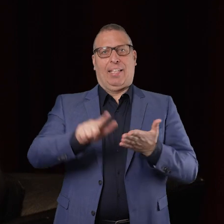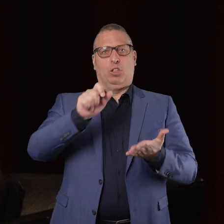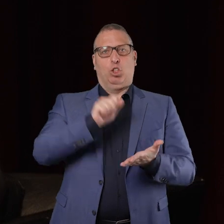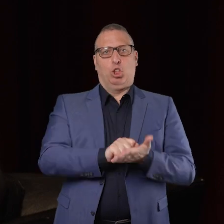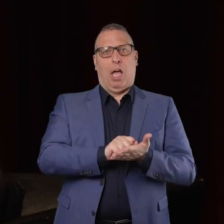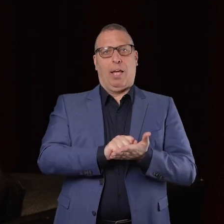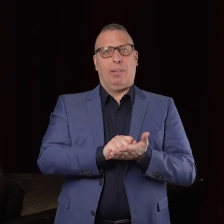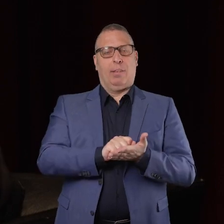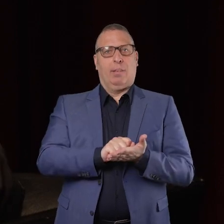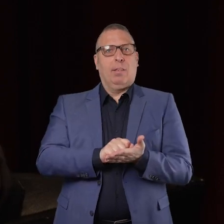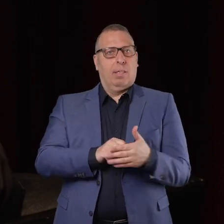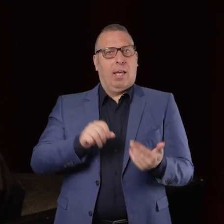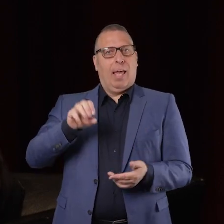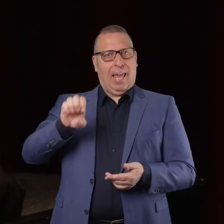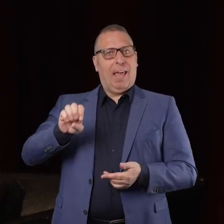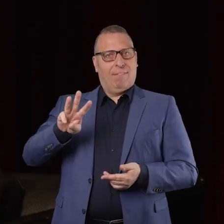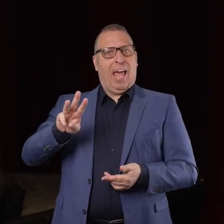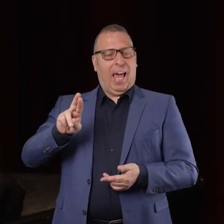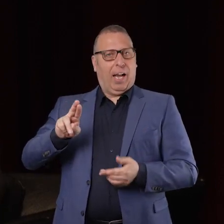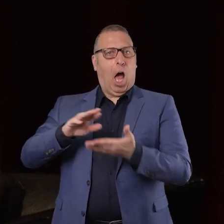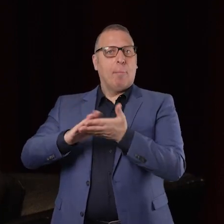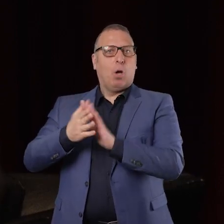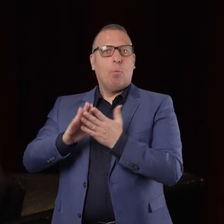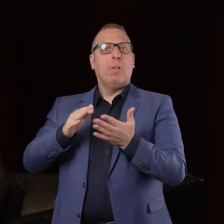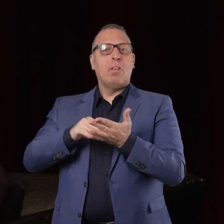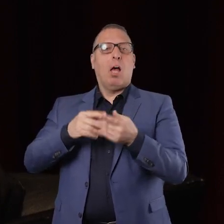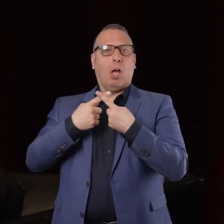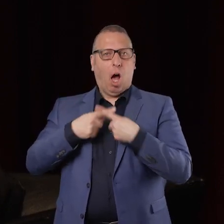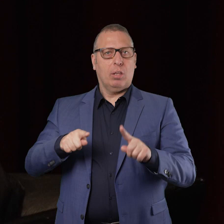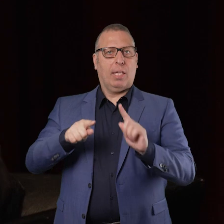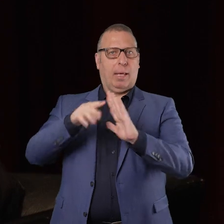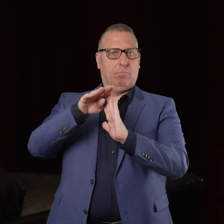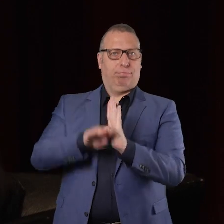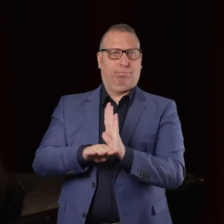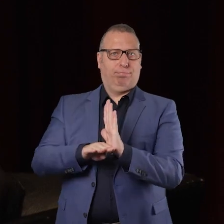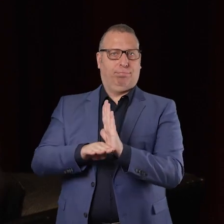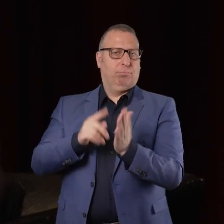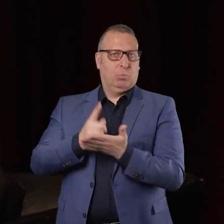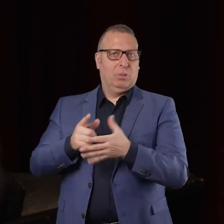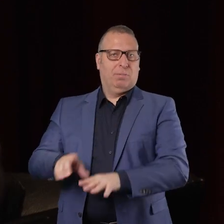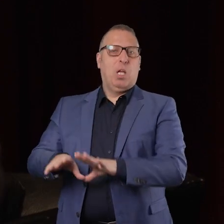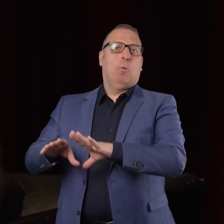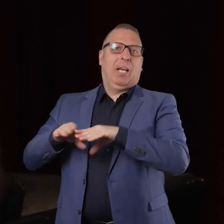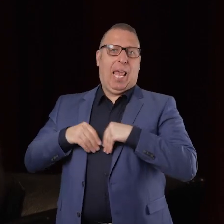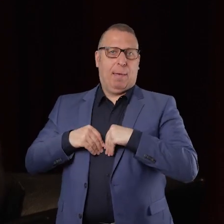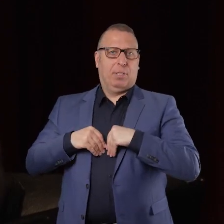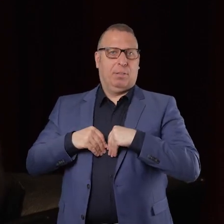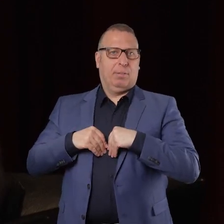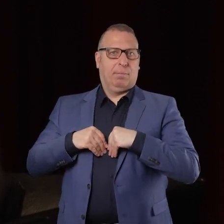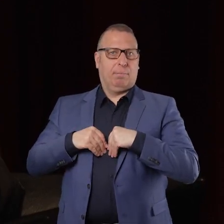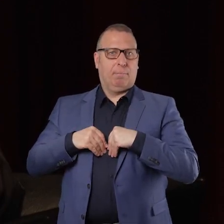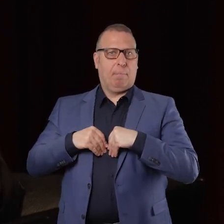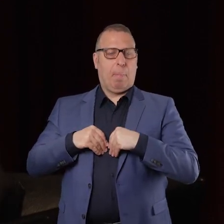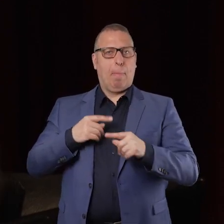es Liechtenstein noch das EWR-Abkommen, wo noch andere Regularien zu übernehmen sind.